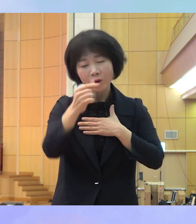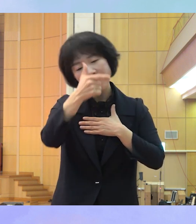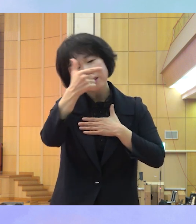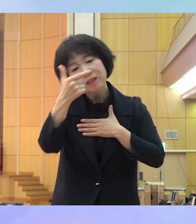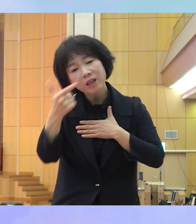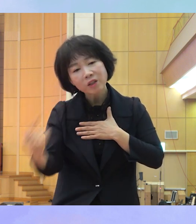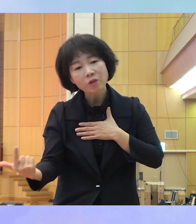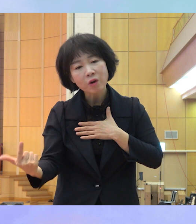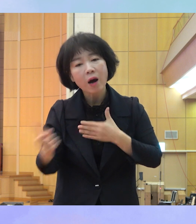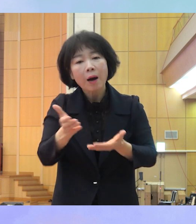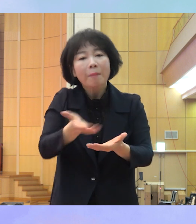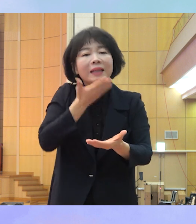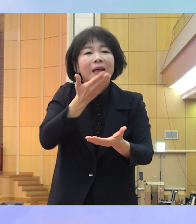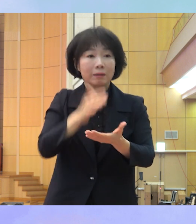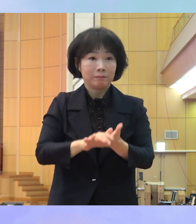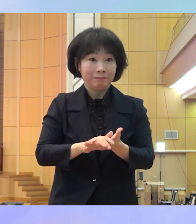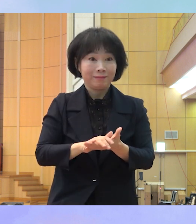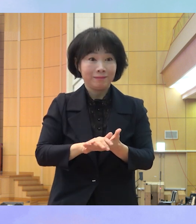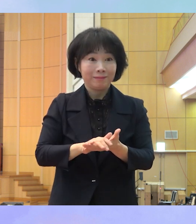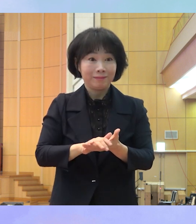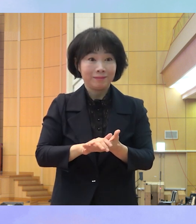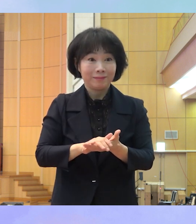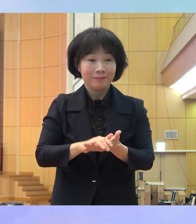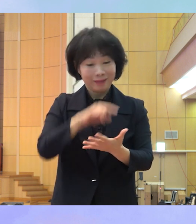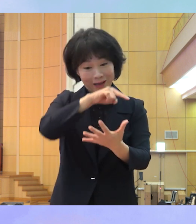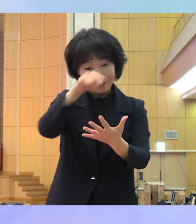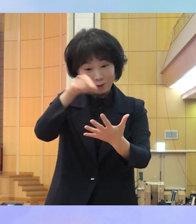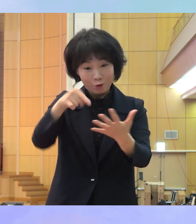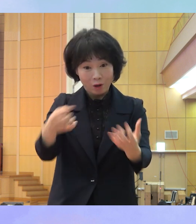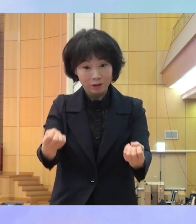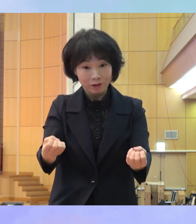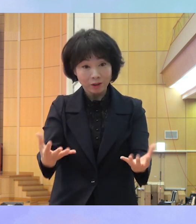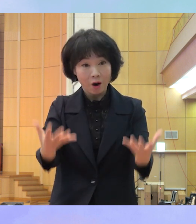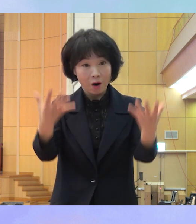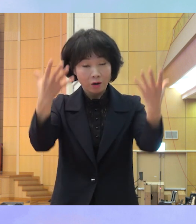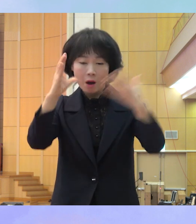성만찬. 다시 한번 6월절에